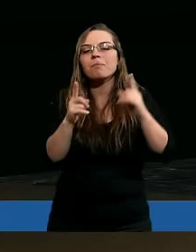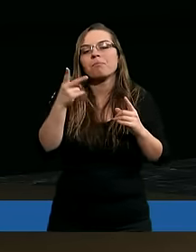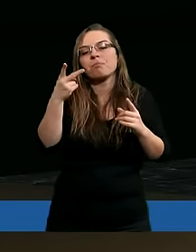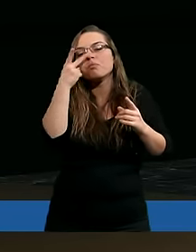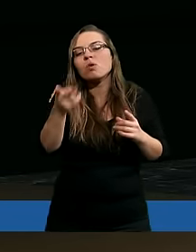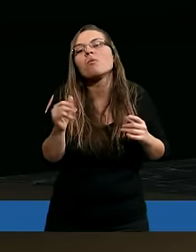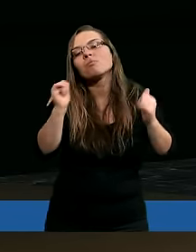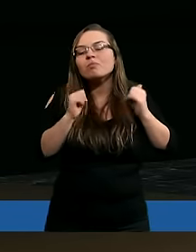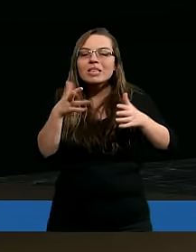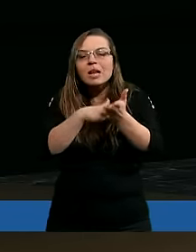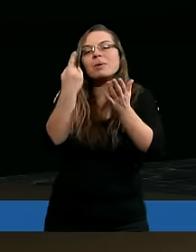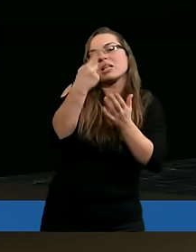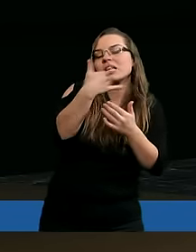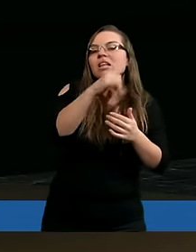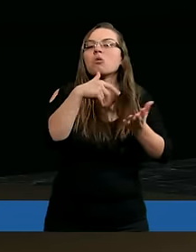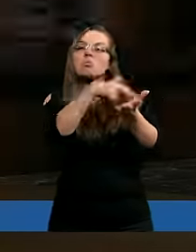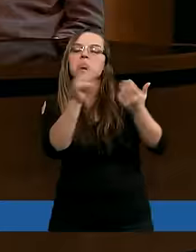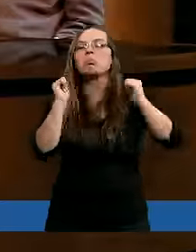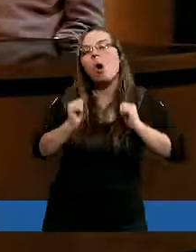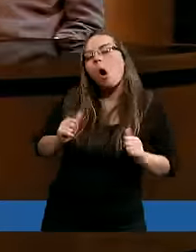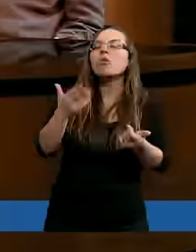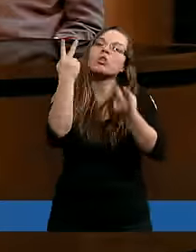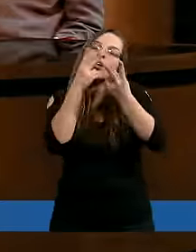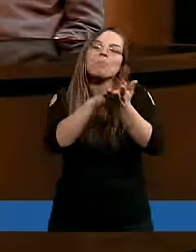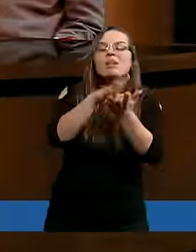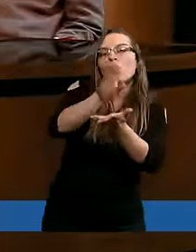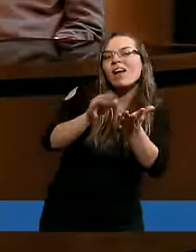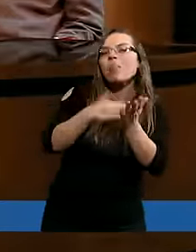że byłby spokojniej, żeby... Siedział na ławce, czytał Pismo Święte?